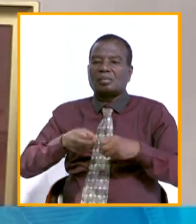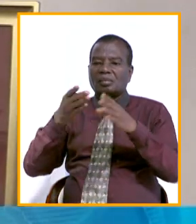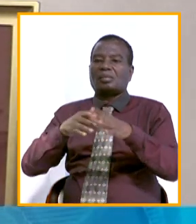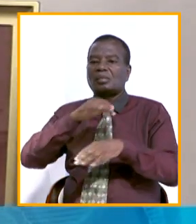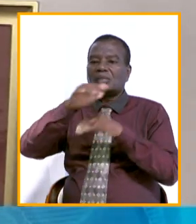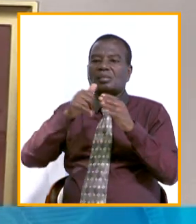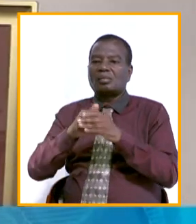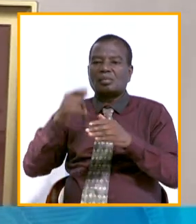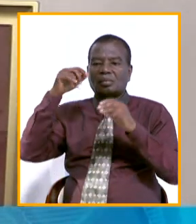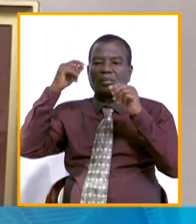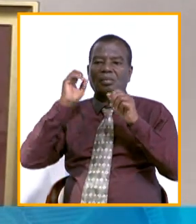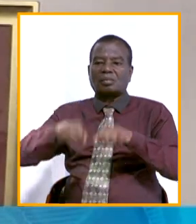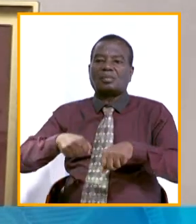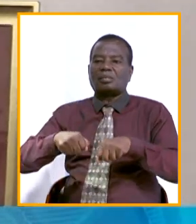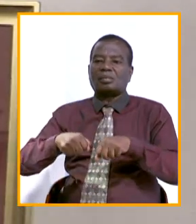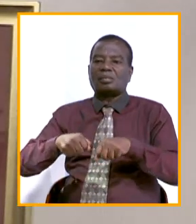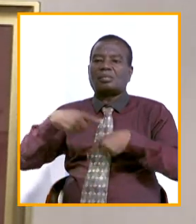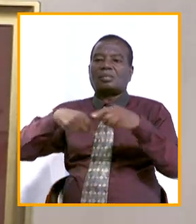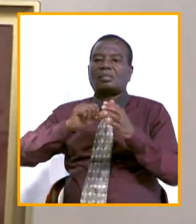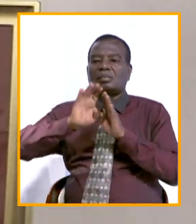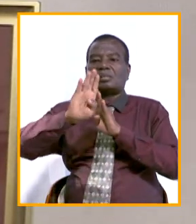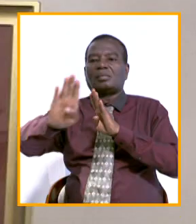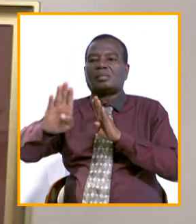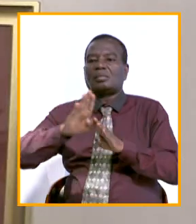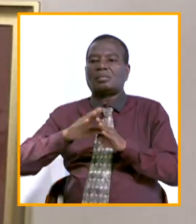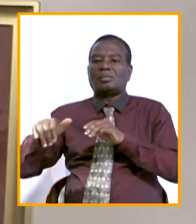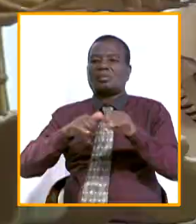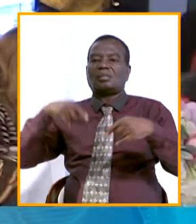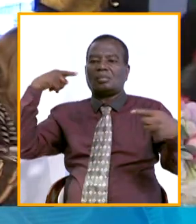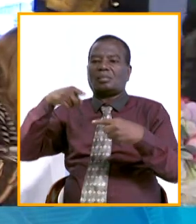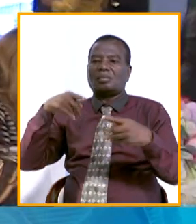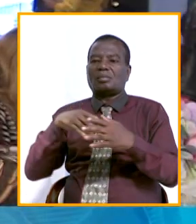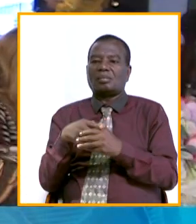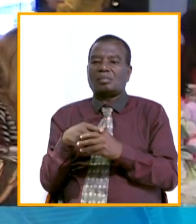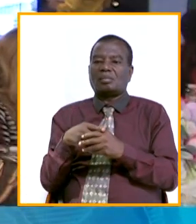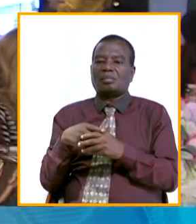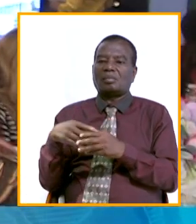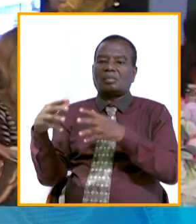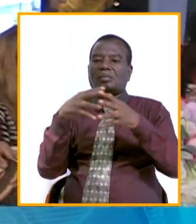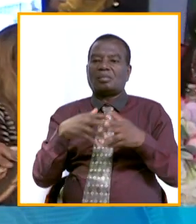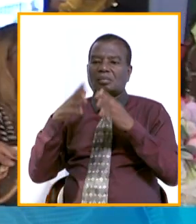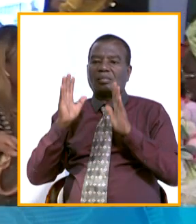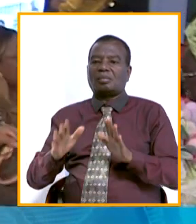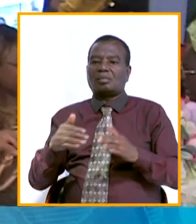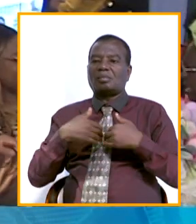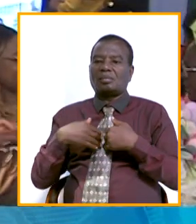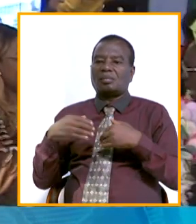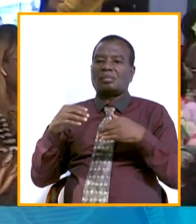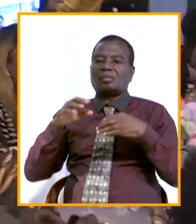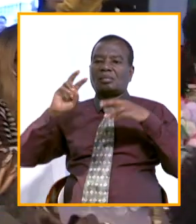nécessaires pour qu'elle puisse aller de l'avant, mener le combat à bien. Les Américains ont un terme